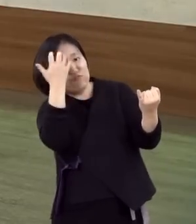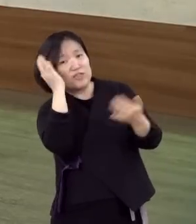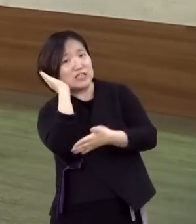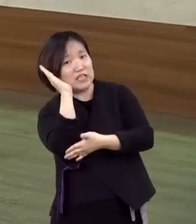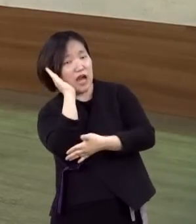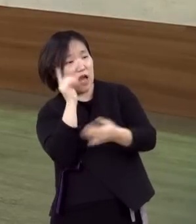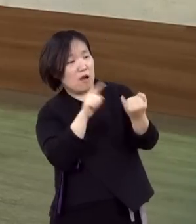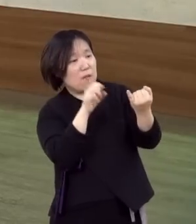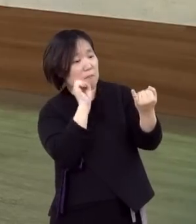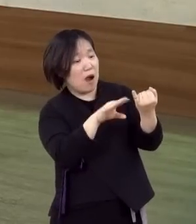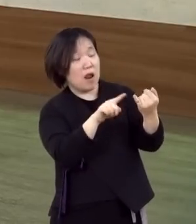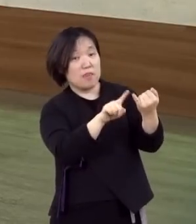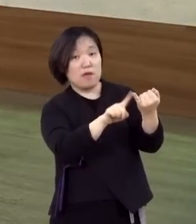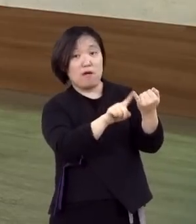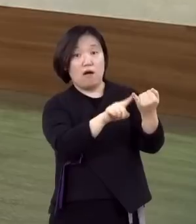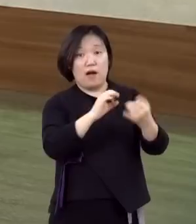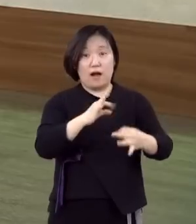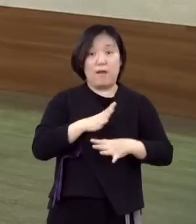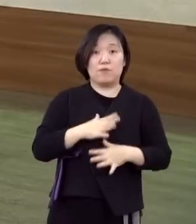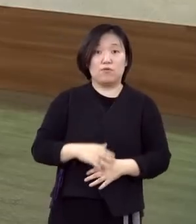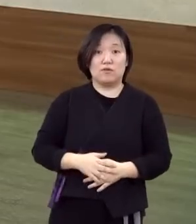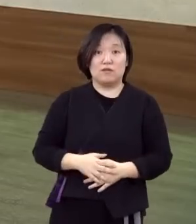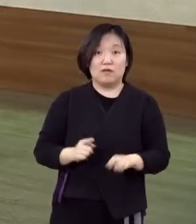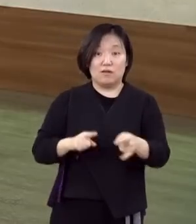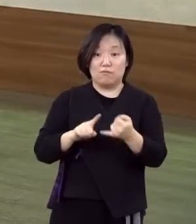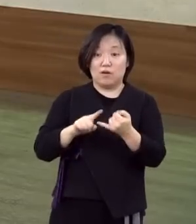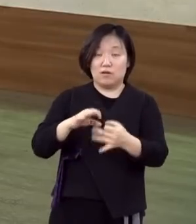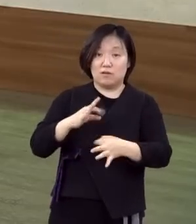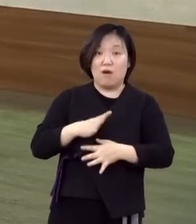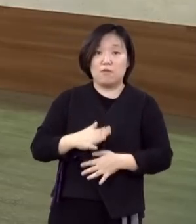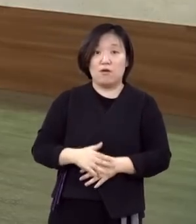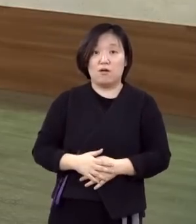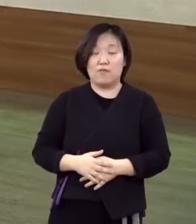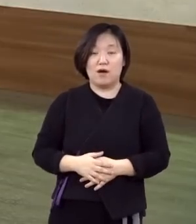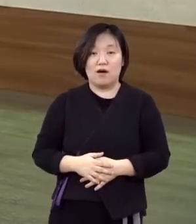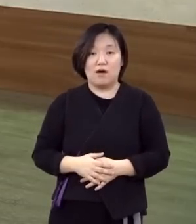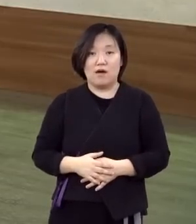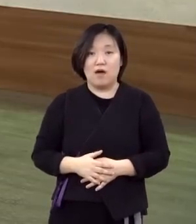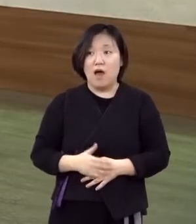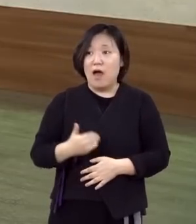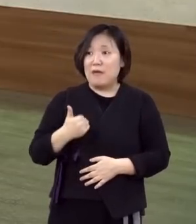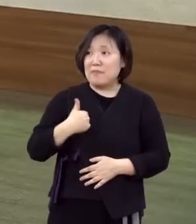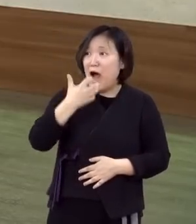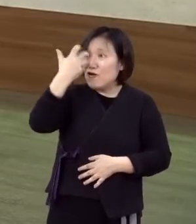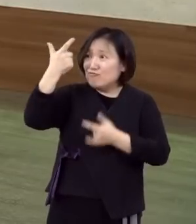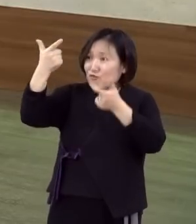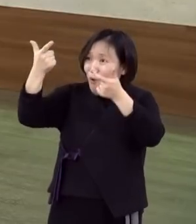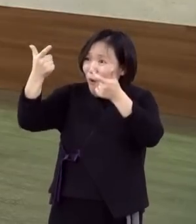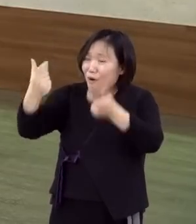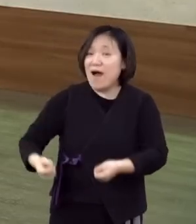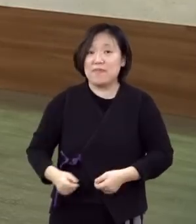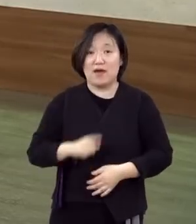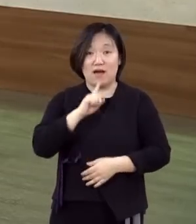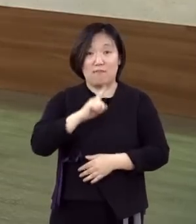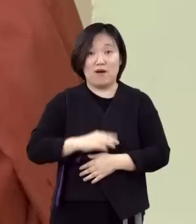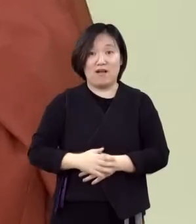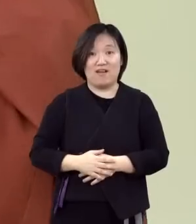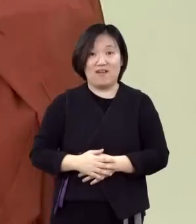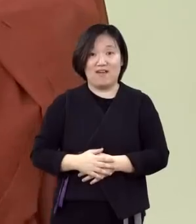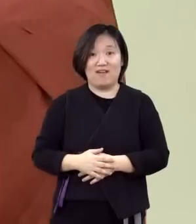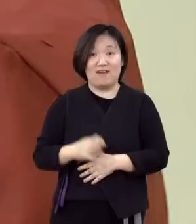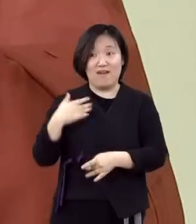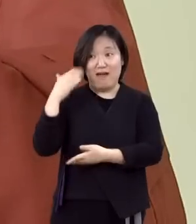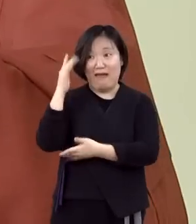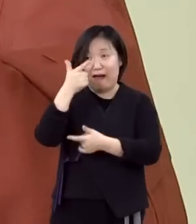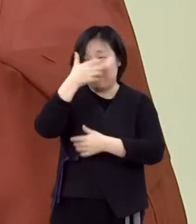시누이도 깜짝놀라면서자기도 똑같은꿈을꿨다고하더라고요.같은절